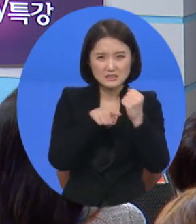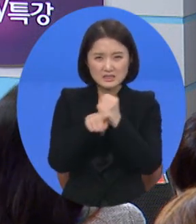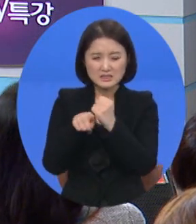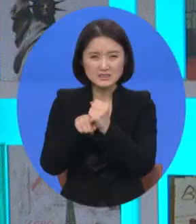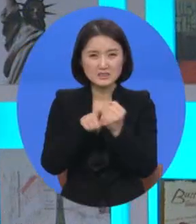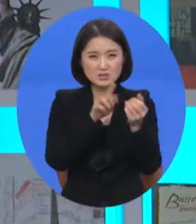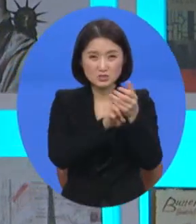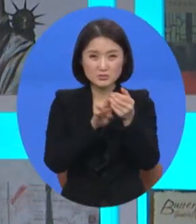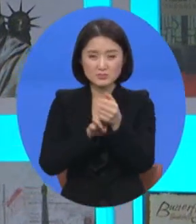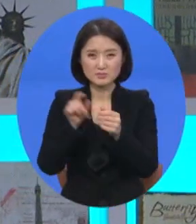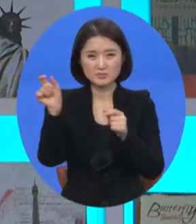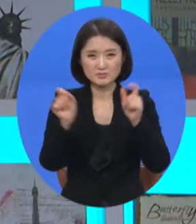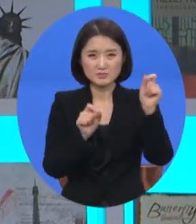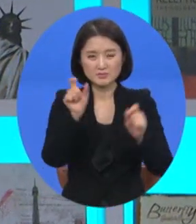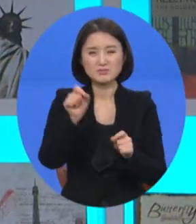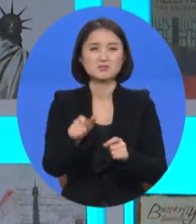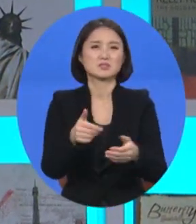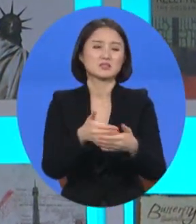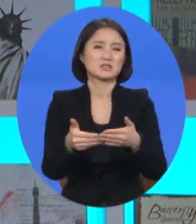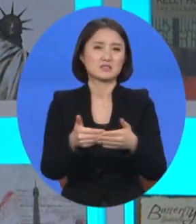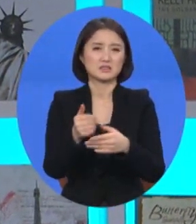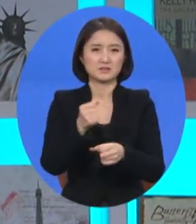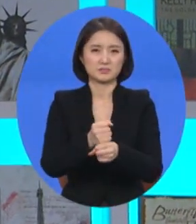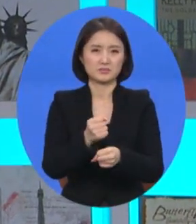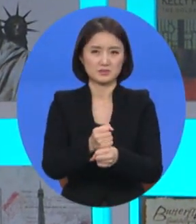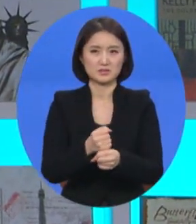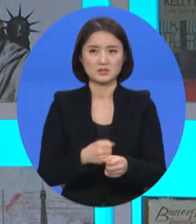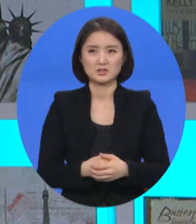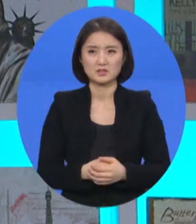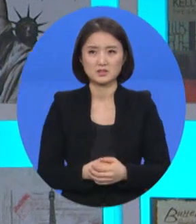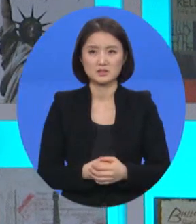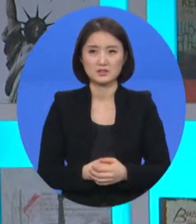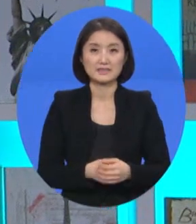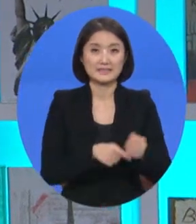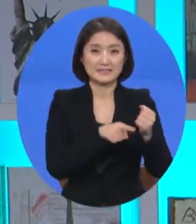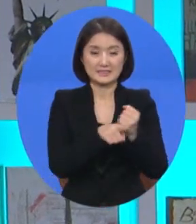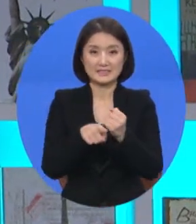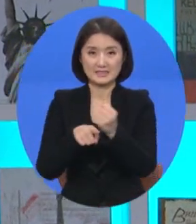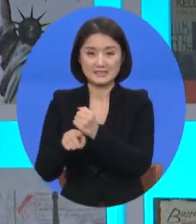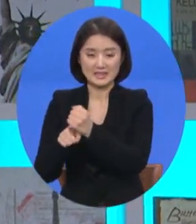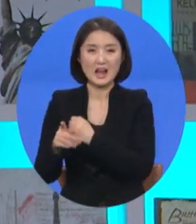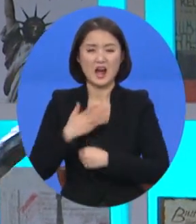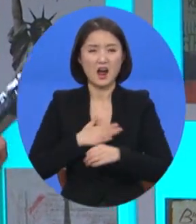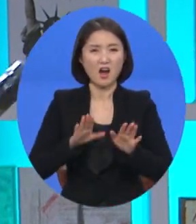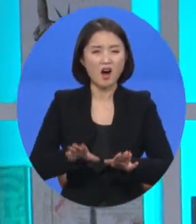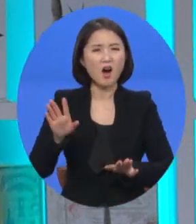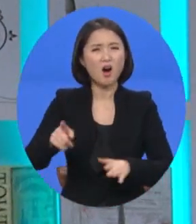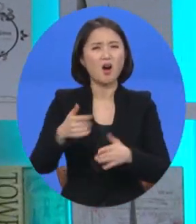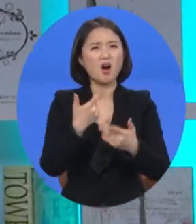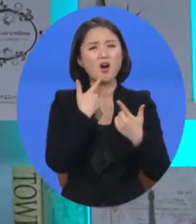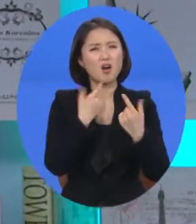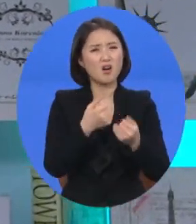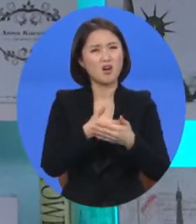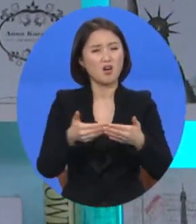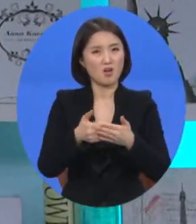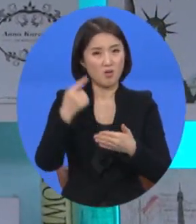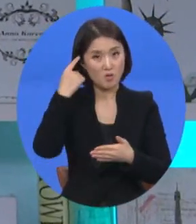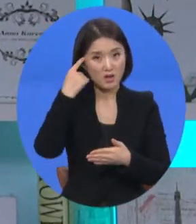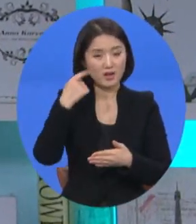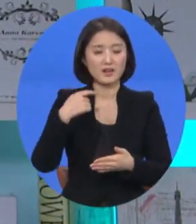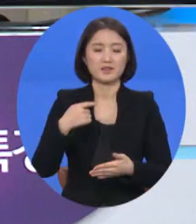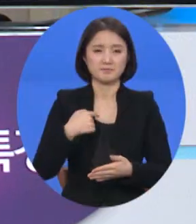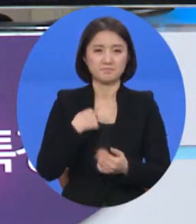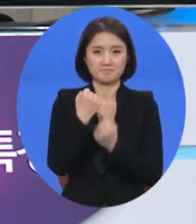그림을 그리게 된 이유를 이제 소재를 다 뜻을 알았으니까 한번 이 그림을 가지고 여러분들 스토리텔링을 한번 만들어